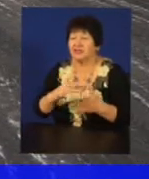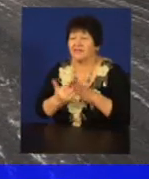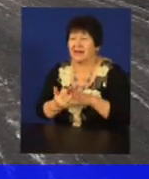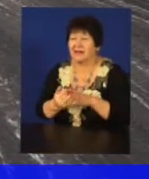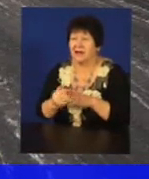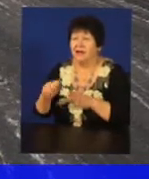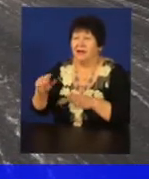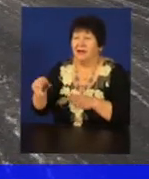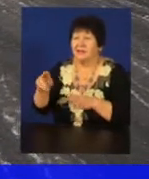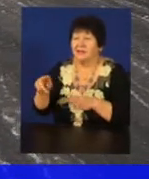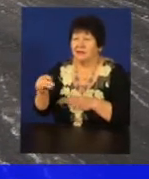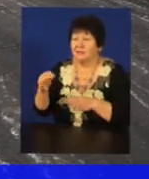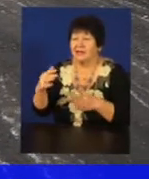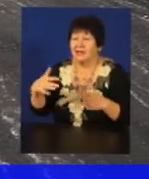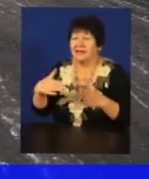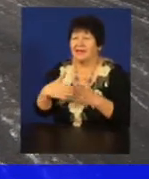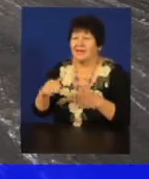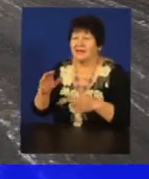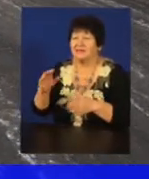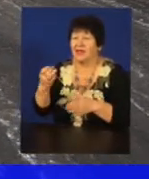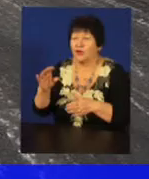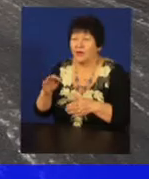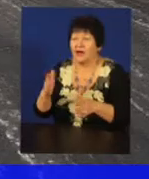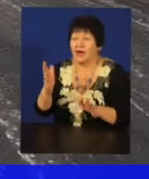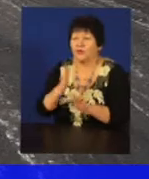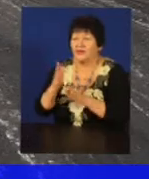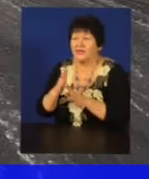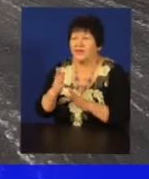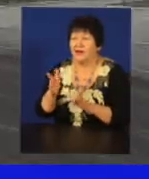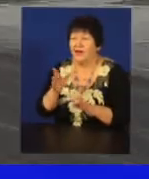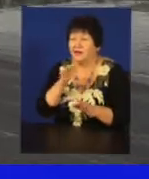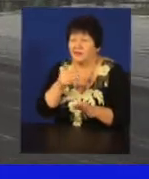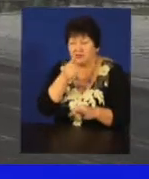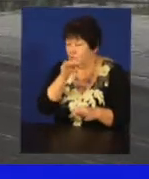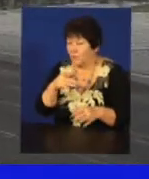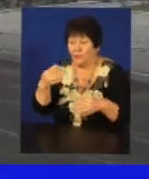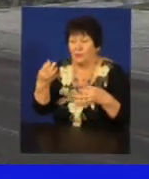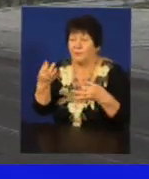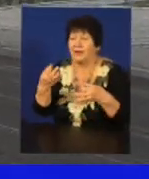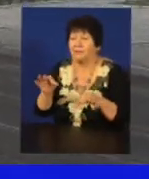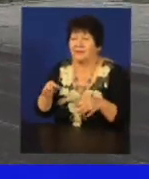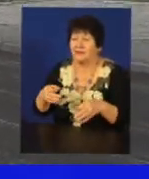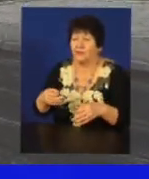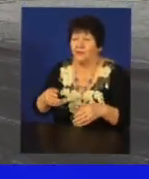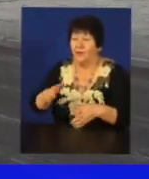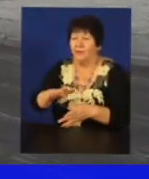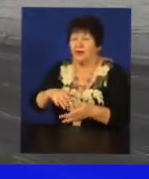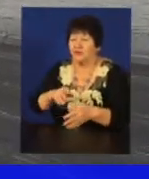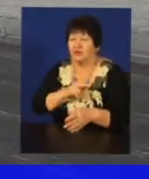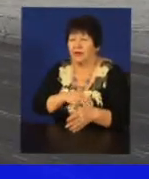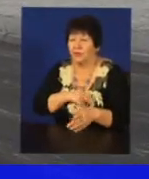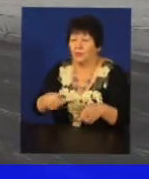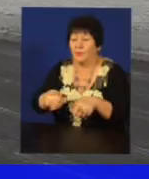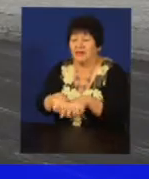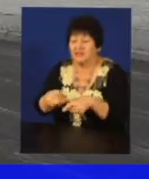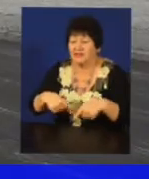la intersecția cu strada Nicolae Iorga. Condițiile climaterice însă nu permit continuarea lucrărilor de terasament și pietriș pe aceste